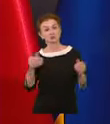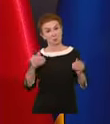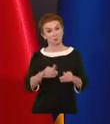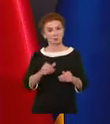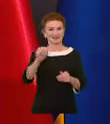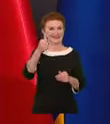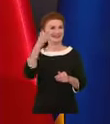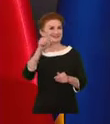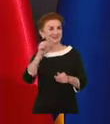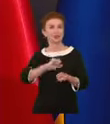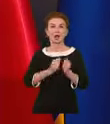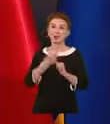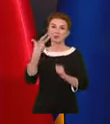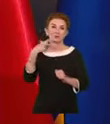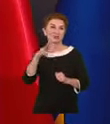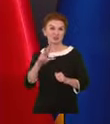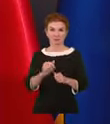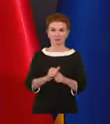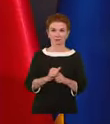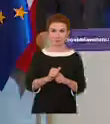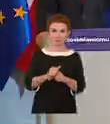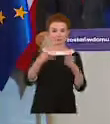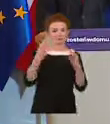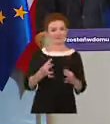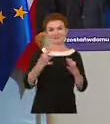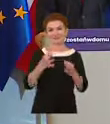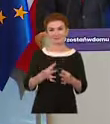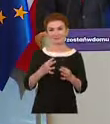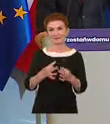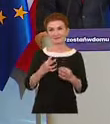trzy tygodnie. W tej chwili byłoby